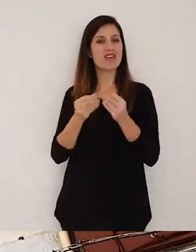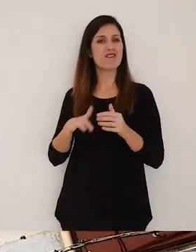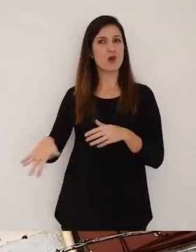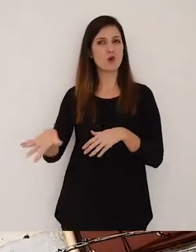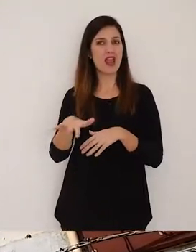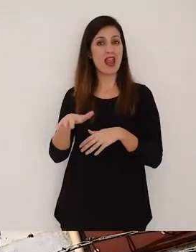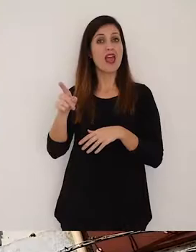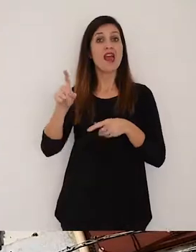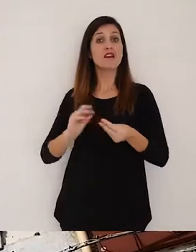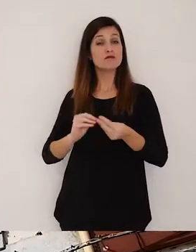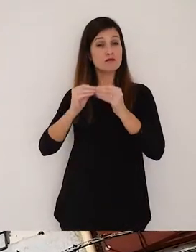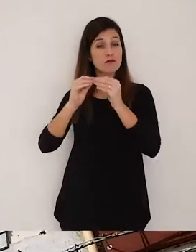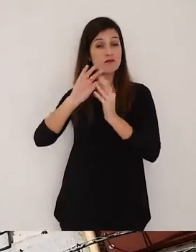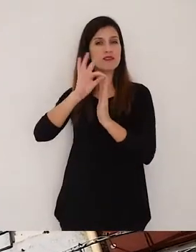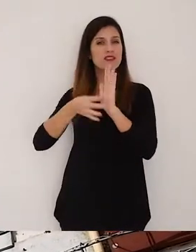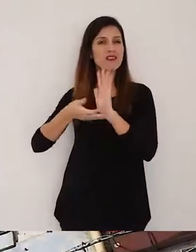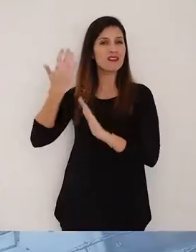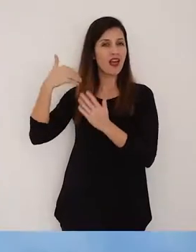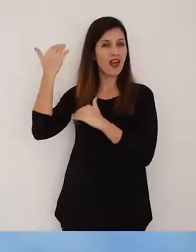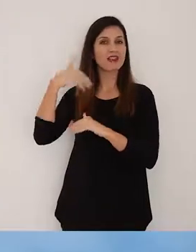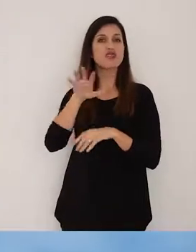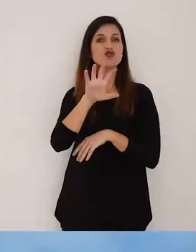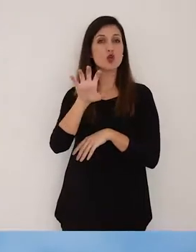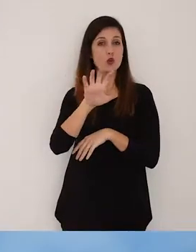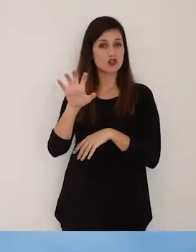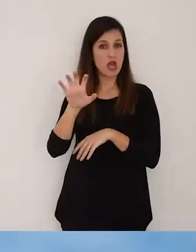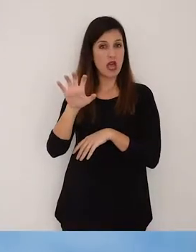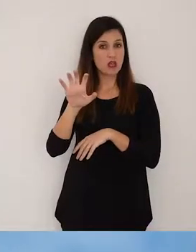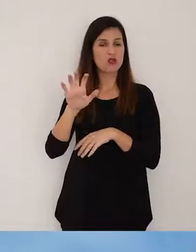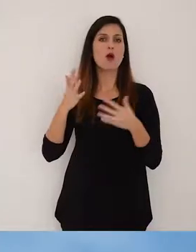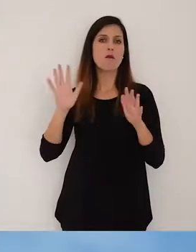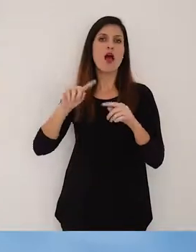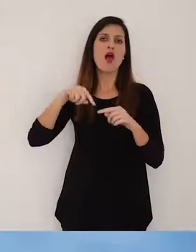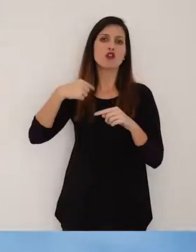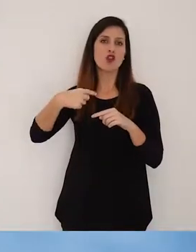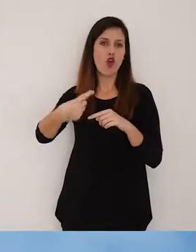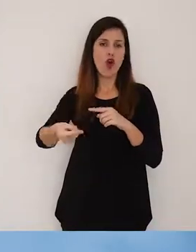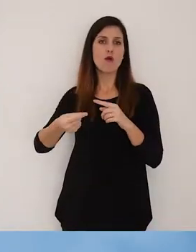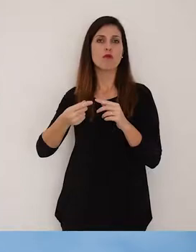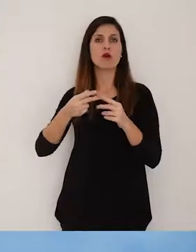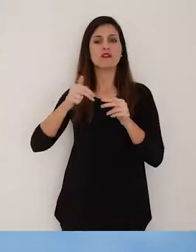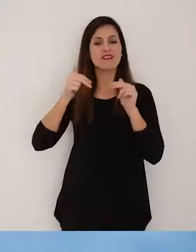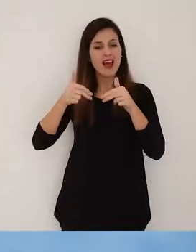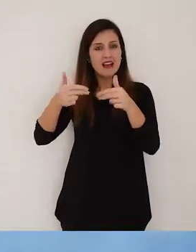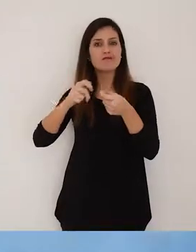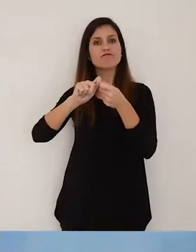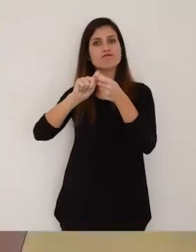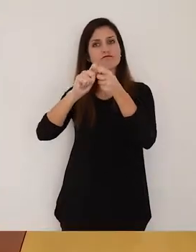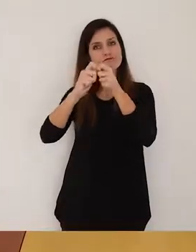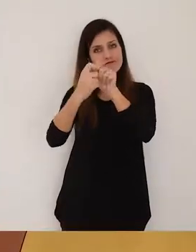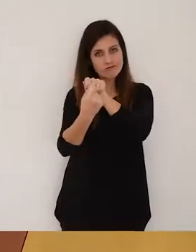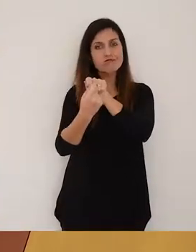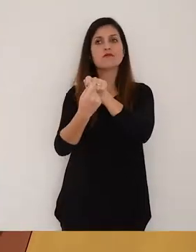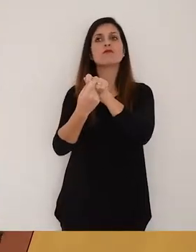L'impianto dell'edificio ha origini cinquecentesche, sebbene l'intera struttura sia stata audacemente modificata nel corso dei secoli, sino